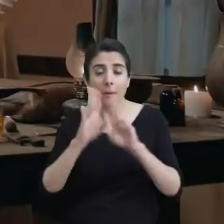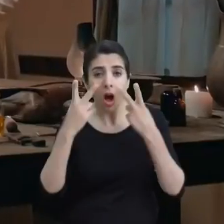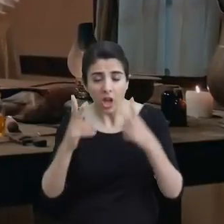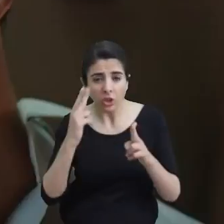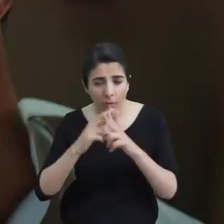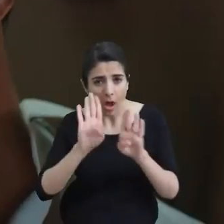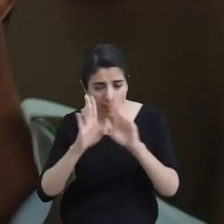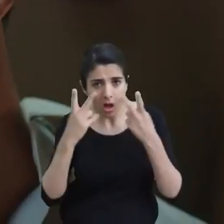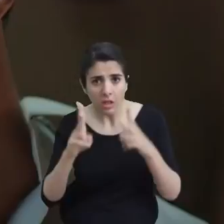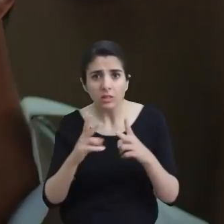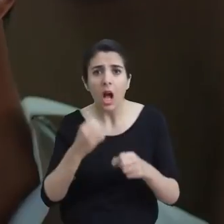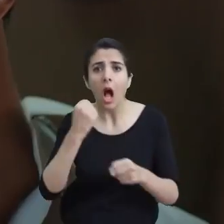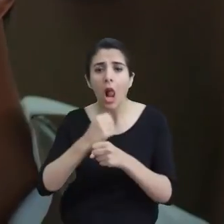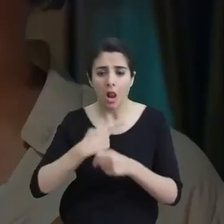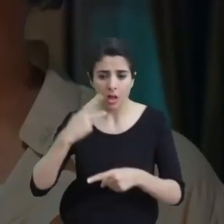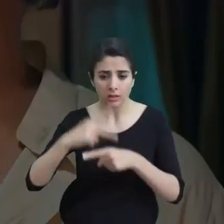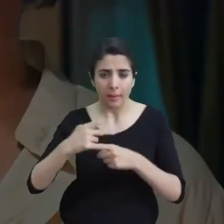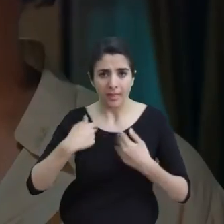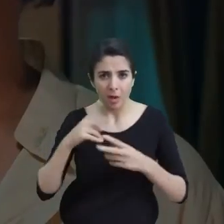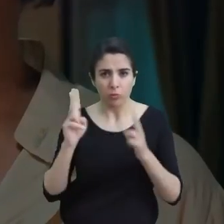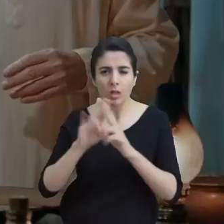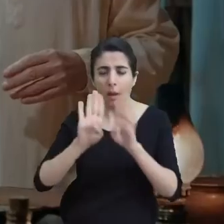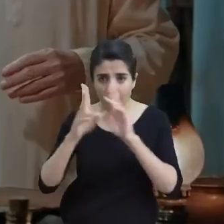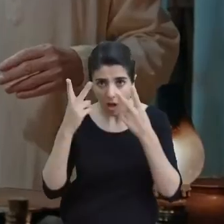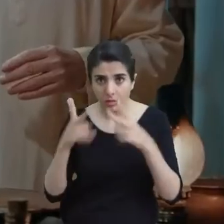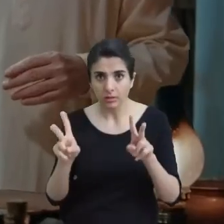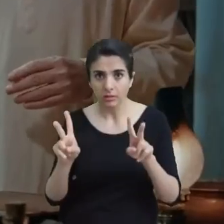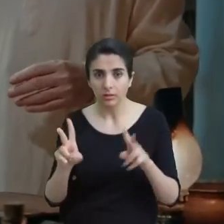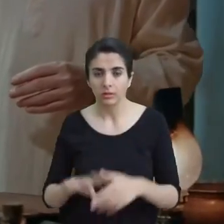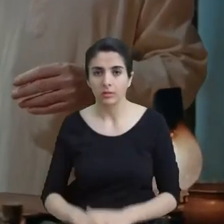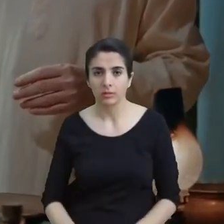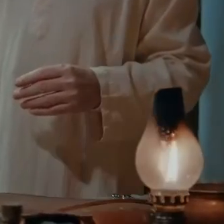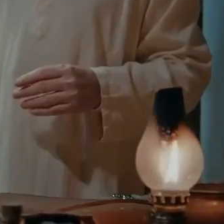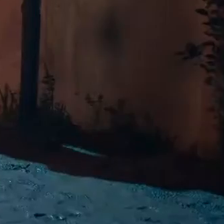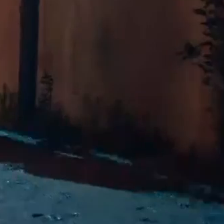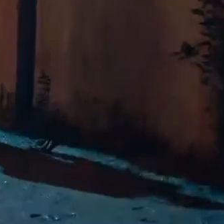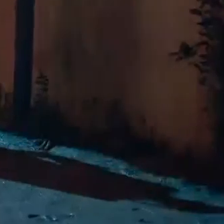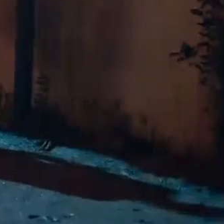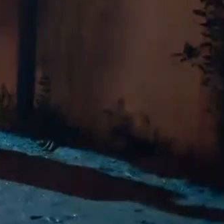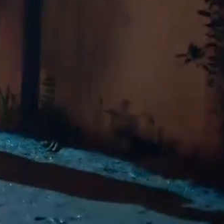Açın kapıyı, açın! Açın. Galata zabiti, açın! Aç kapıyı!